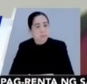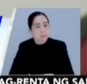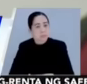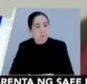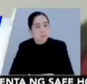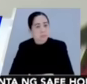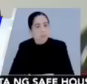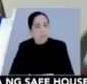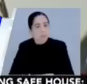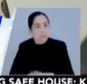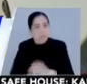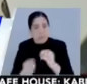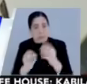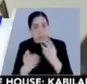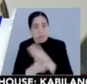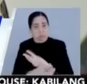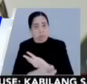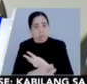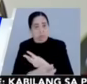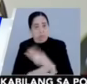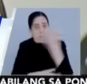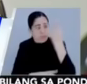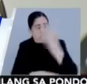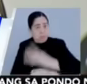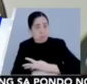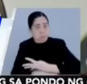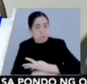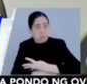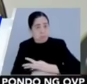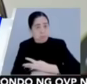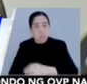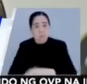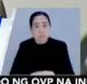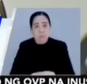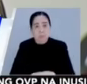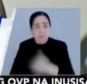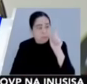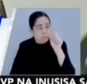Much worse kung 4 days. Yung 1 million.